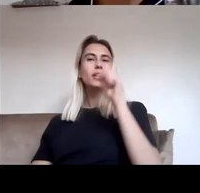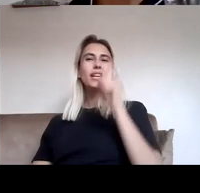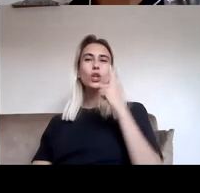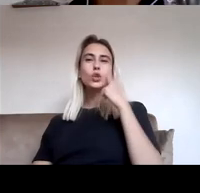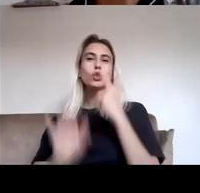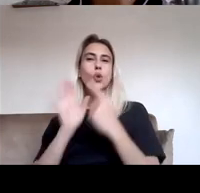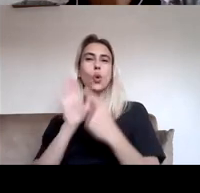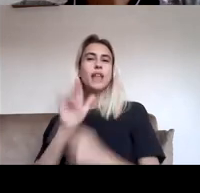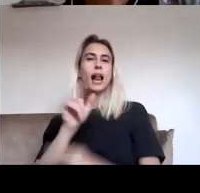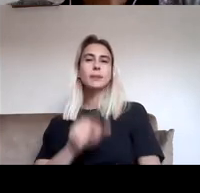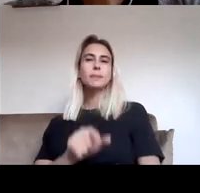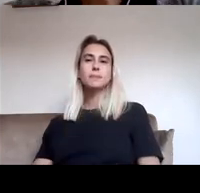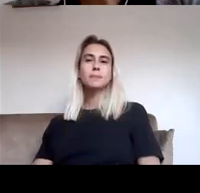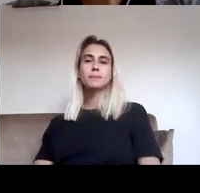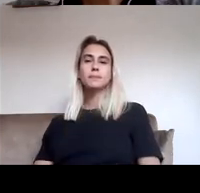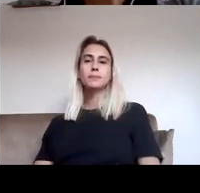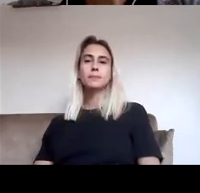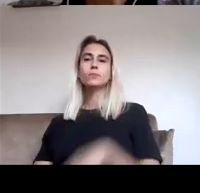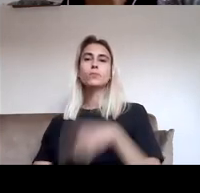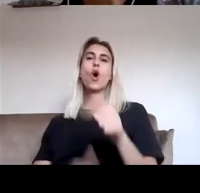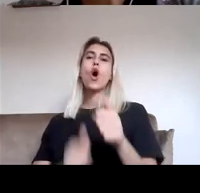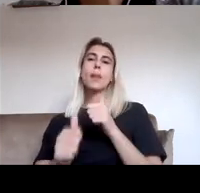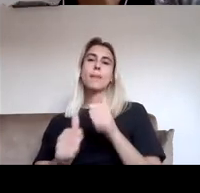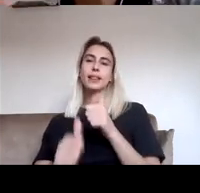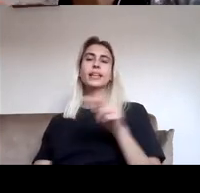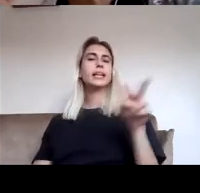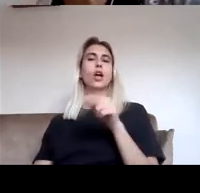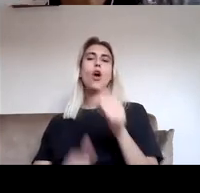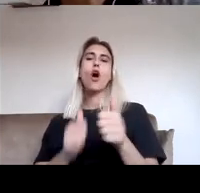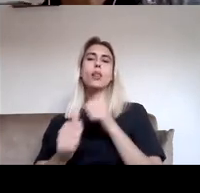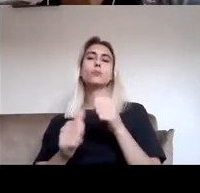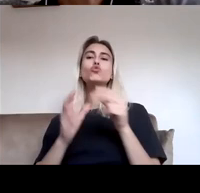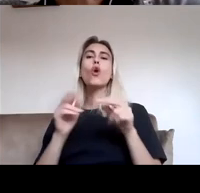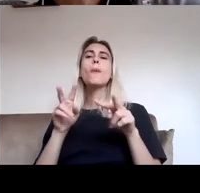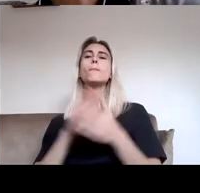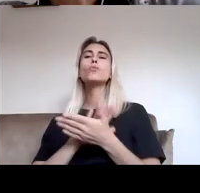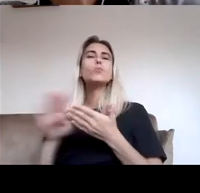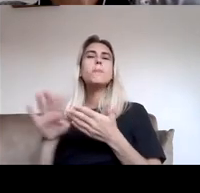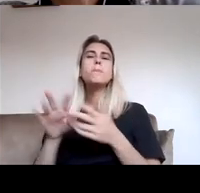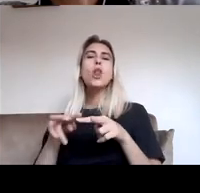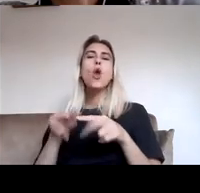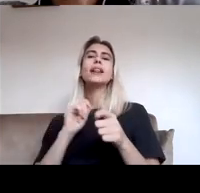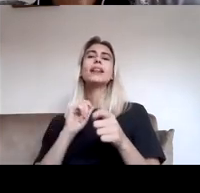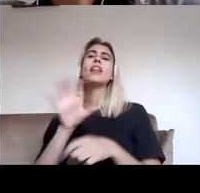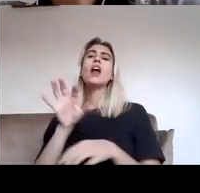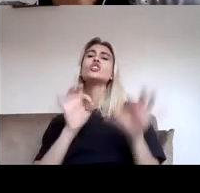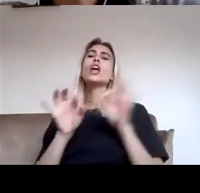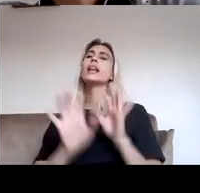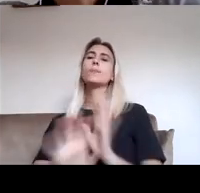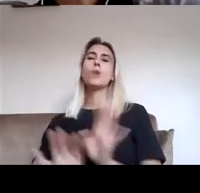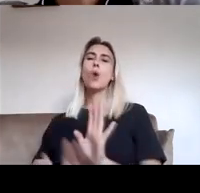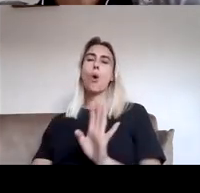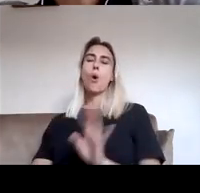gösterdiğim bu otomatik. İkisinde de otomatik. Çok manuel tercih edilmiyor artık yurt dışında. Yani yapı...